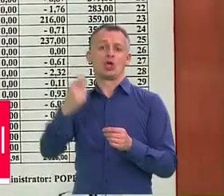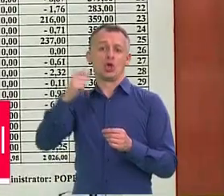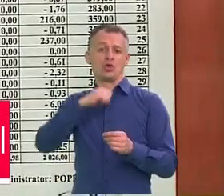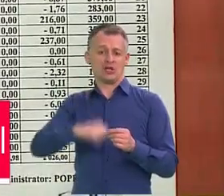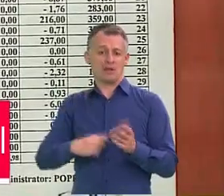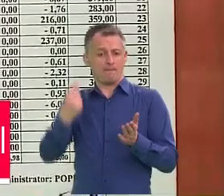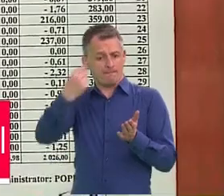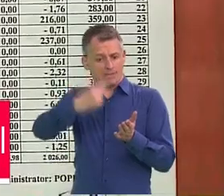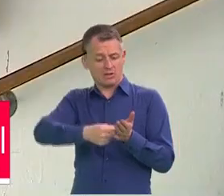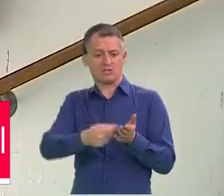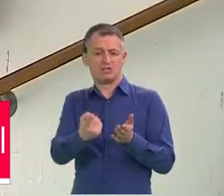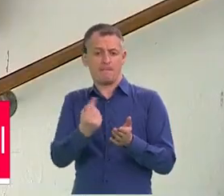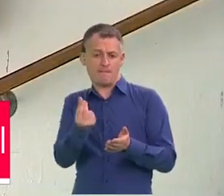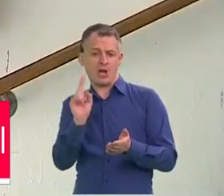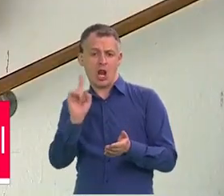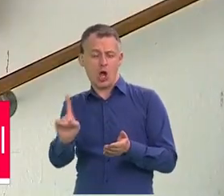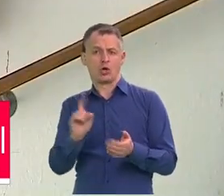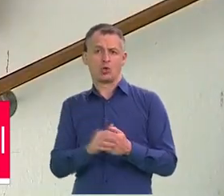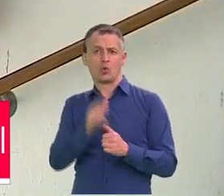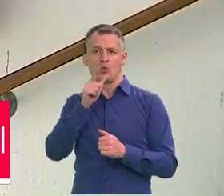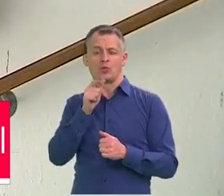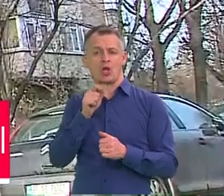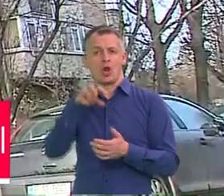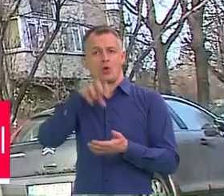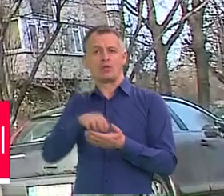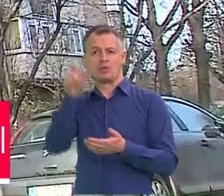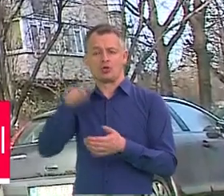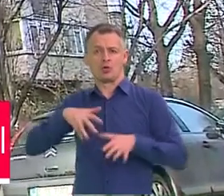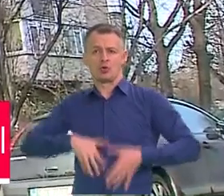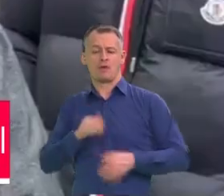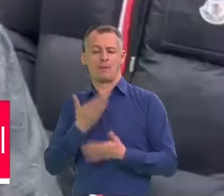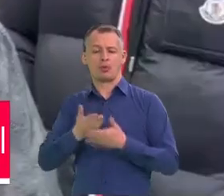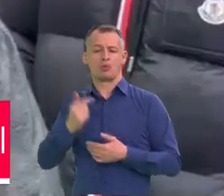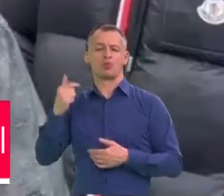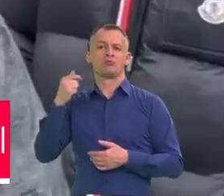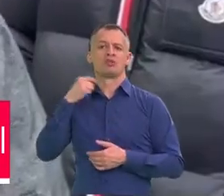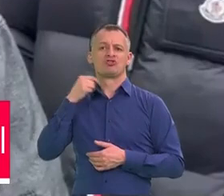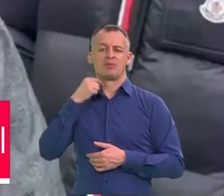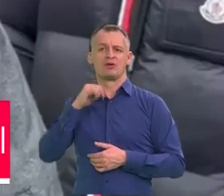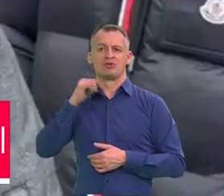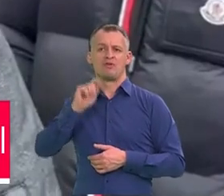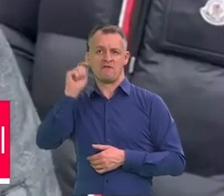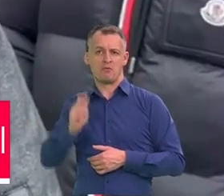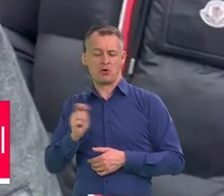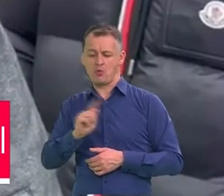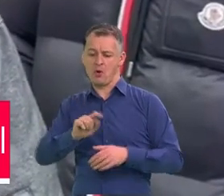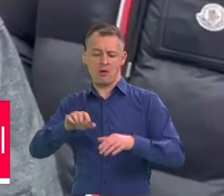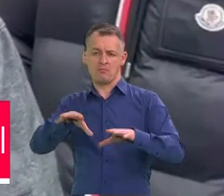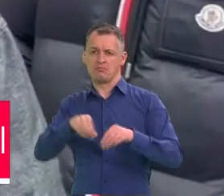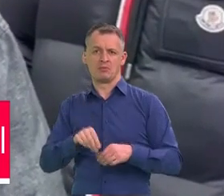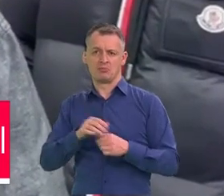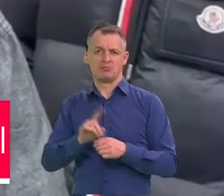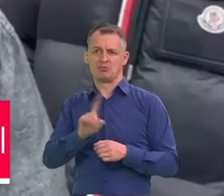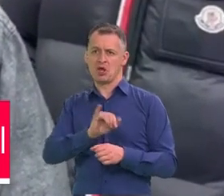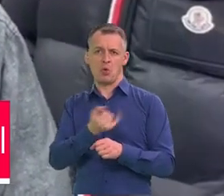toate utilitățile caselor unde locuiesc refugiații. Pe decembrie și pe ianuarie nu am primit bani. Februarie se depune astăzi pe tare. Nici